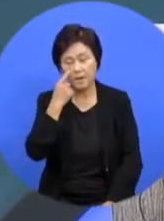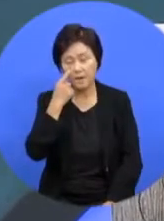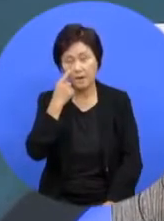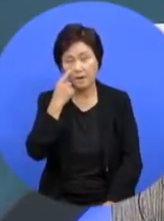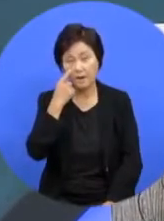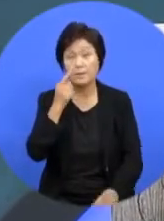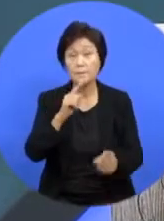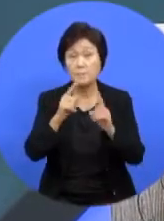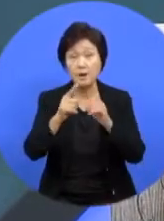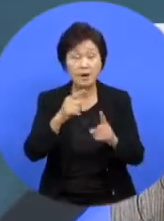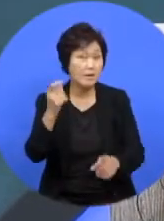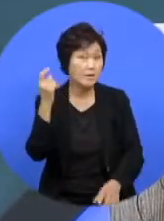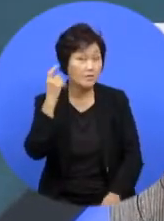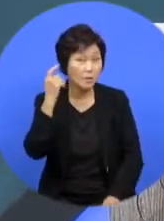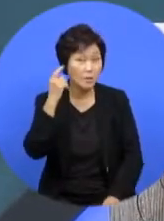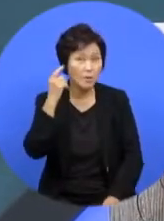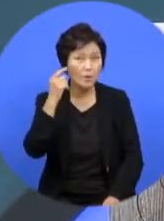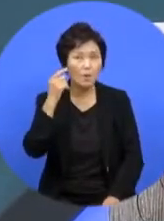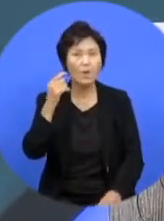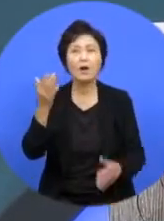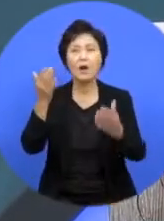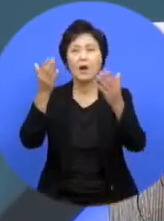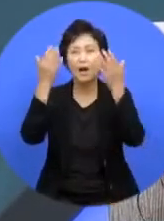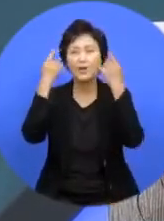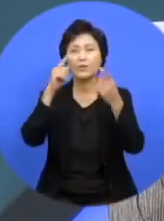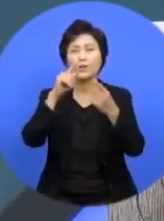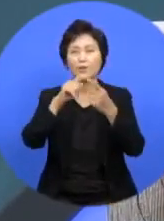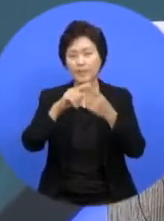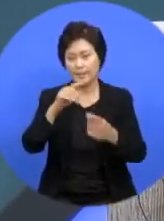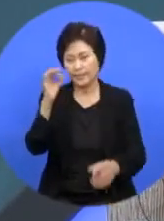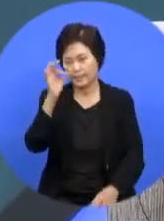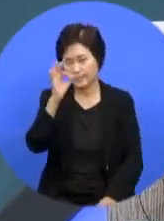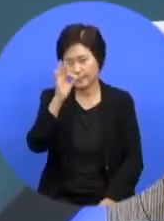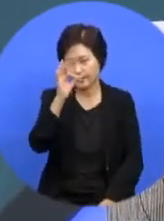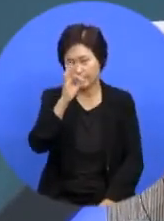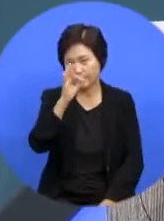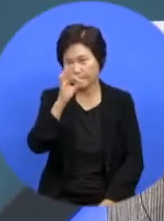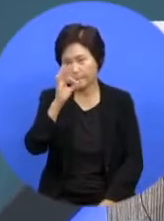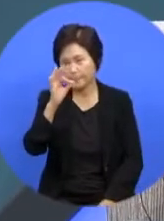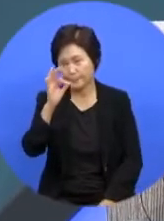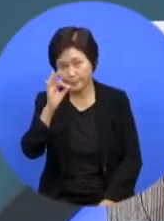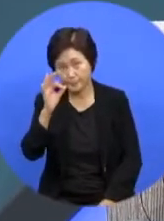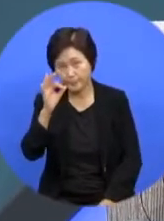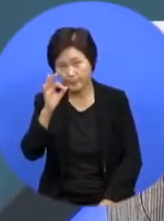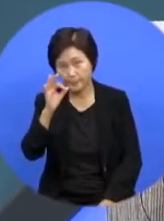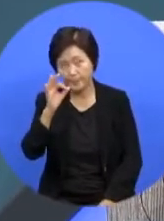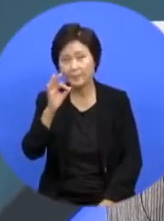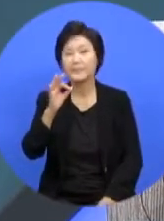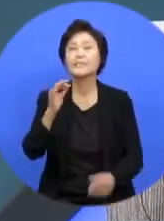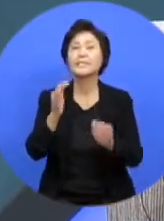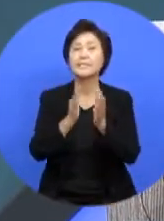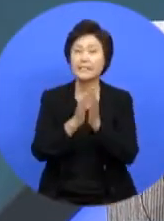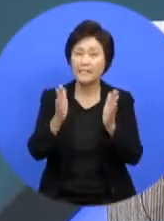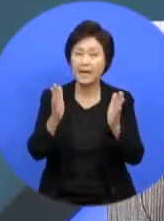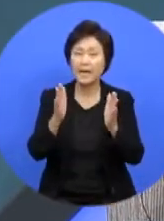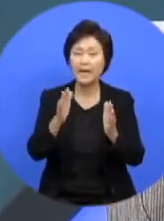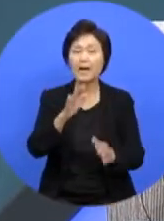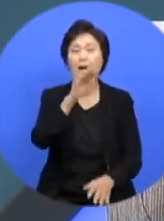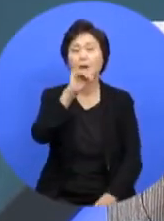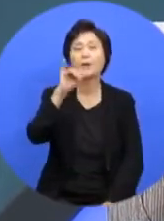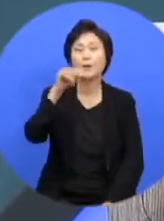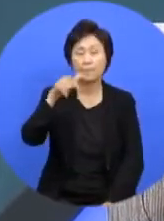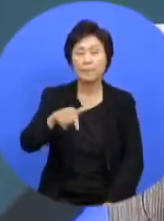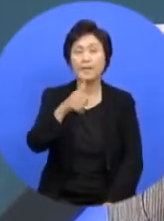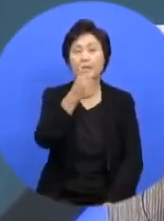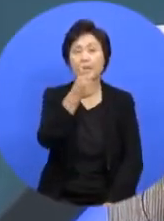학교를 그때 살펴보고 그때 이제 빅하트 네 빅하트를 보고 학교 교과 과정이랑 그 목사님의 철학